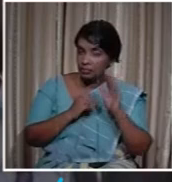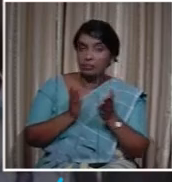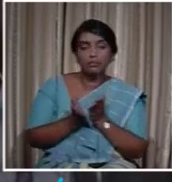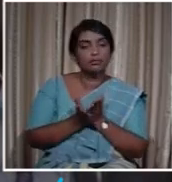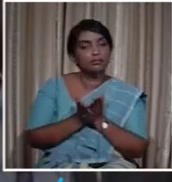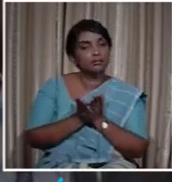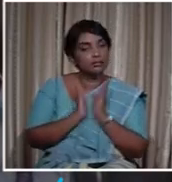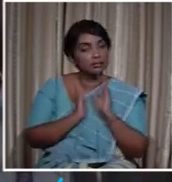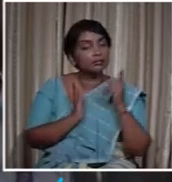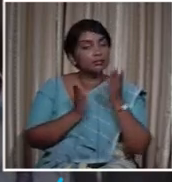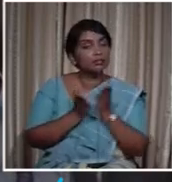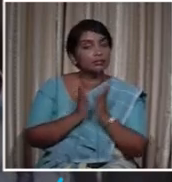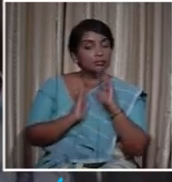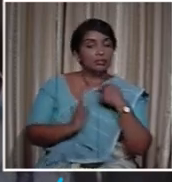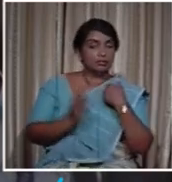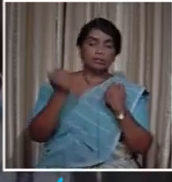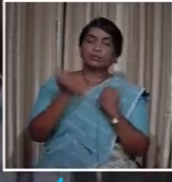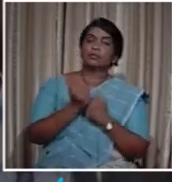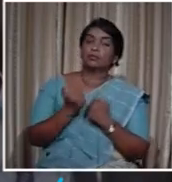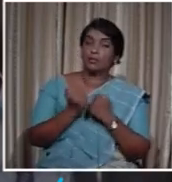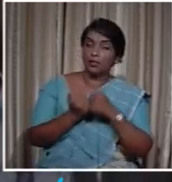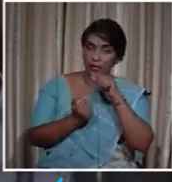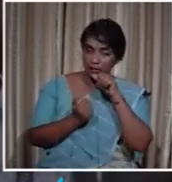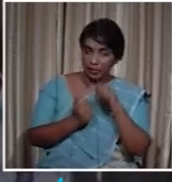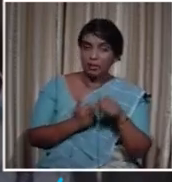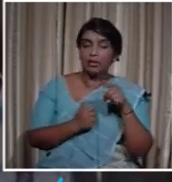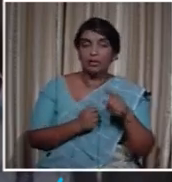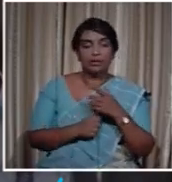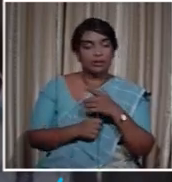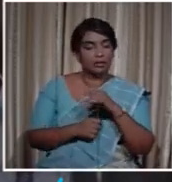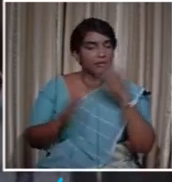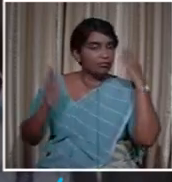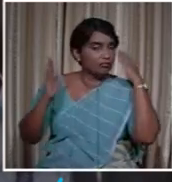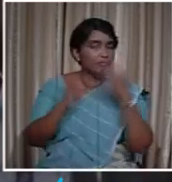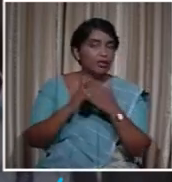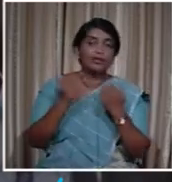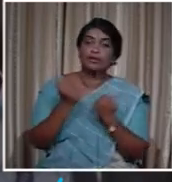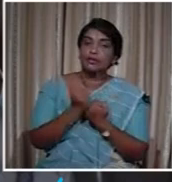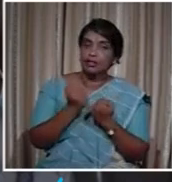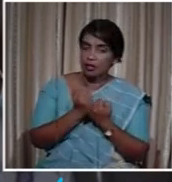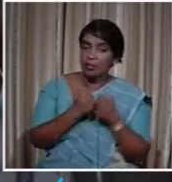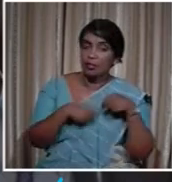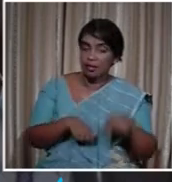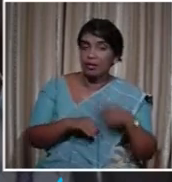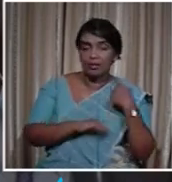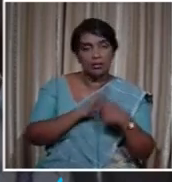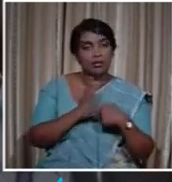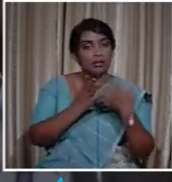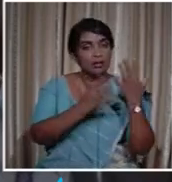தேசத்தினுடைய அந்த உண்மையான இதய சுத்தியோடு தருகின்ற உதவிகளும் இந்த நாட்டுக்கான மிகப்பெரிய